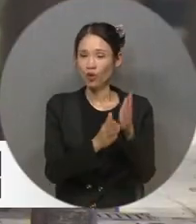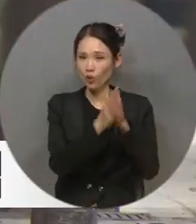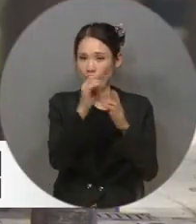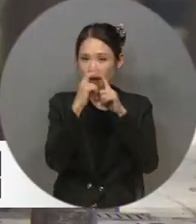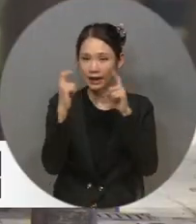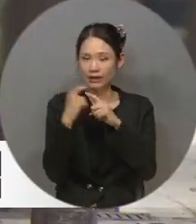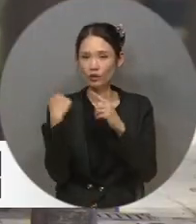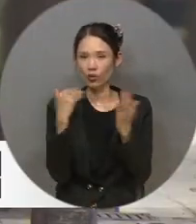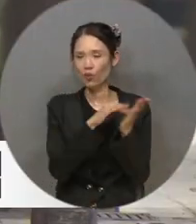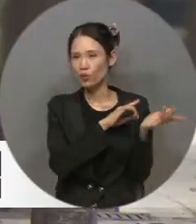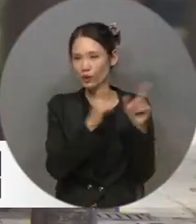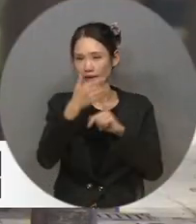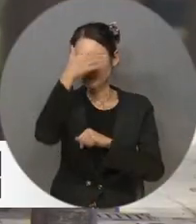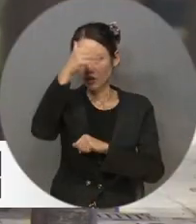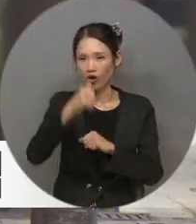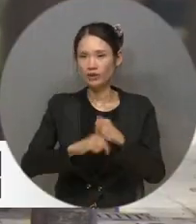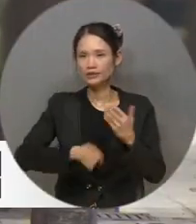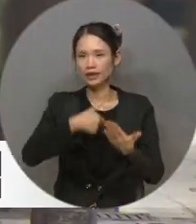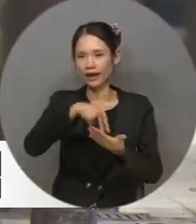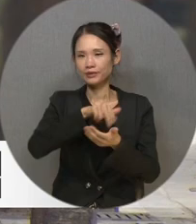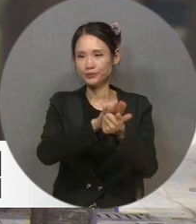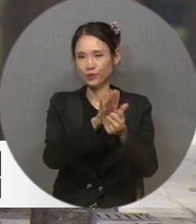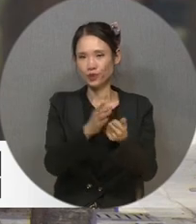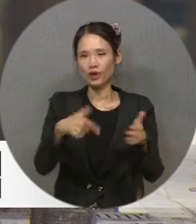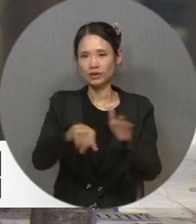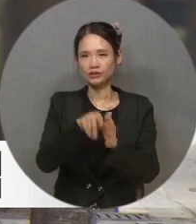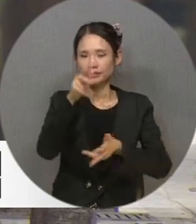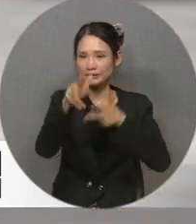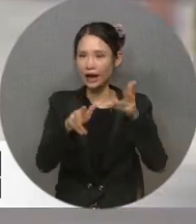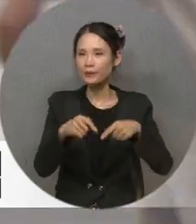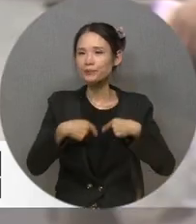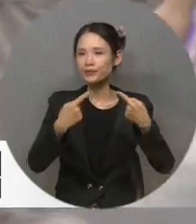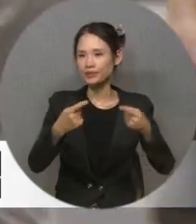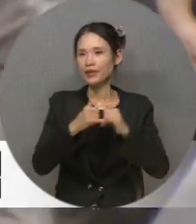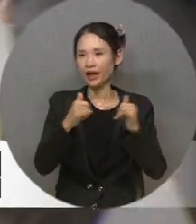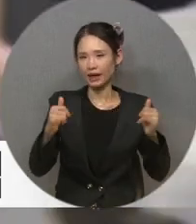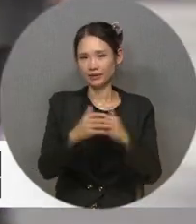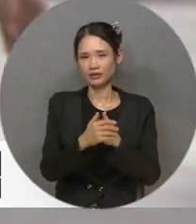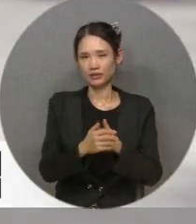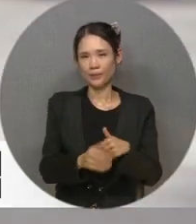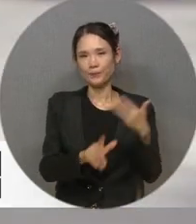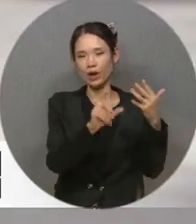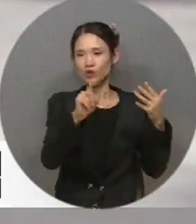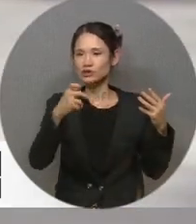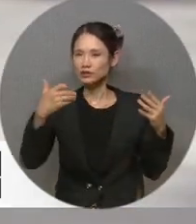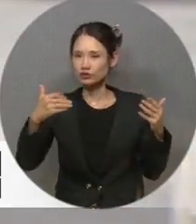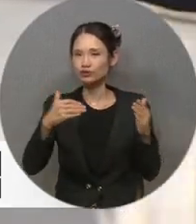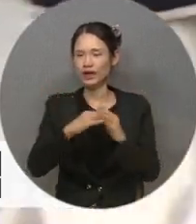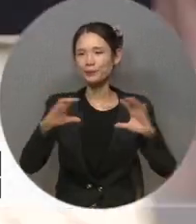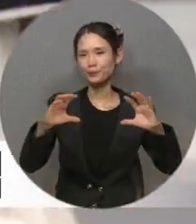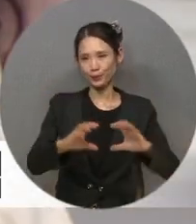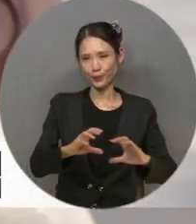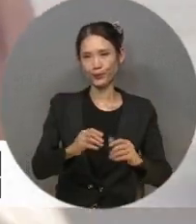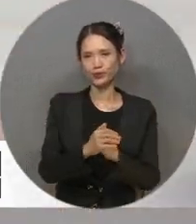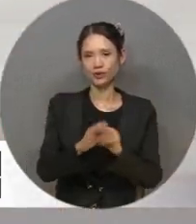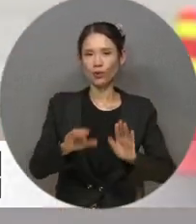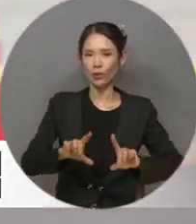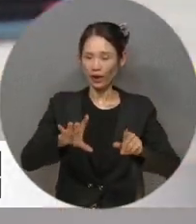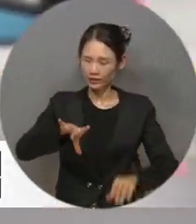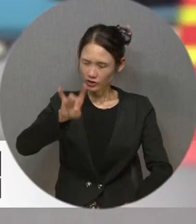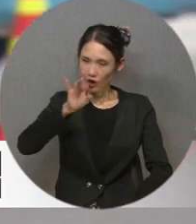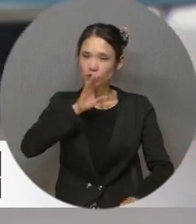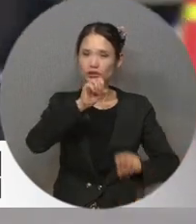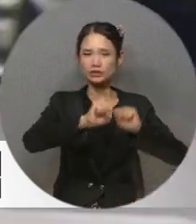서울시는 개인회생청년의 자립토대 마련을 지원하는 사업 참가자를 오는 29일까지 모집합니다. 올해 처음